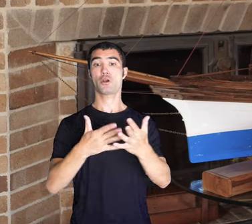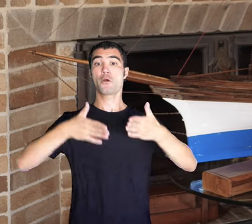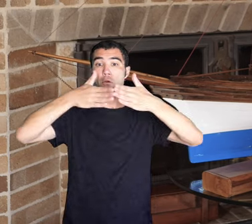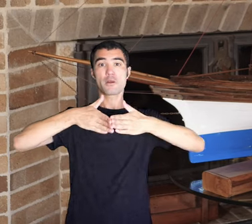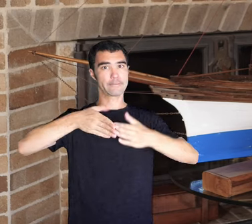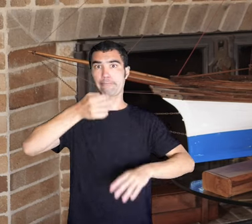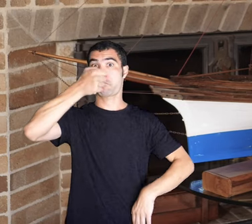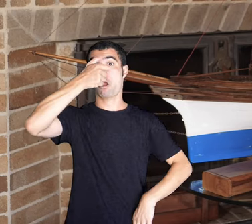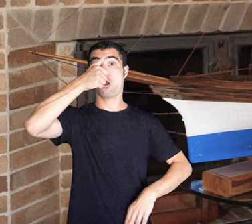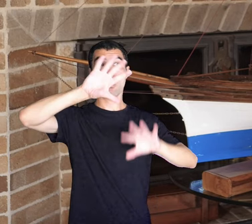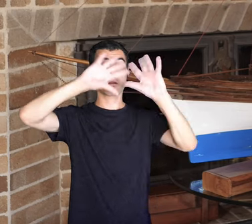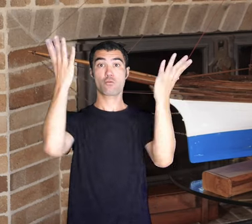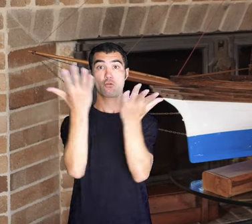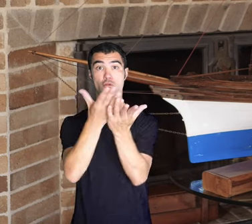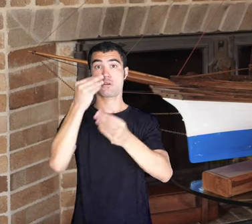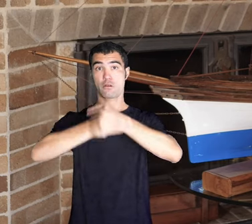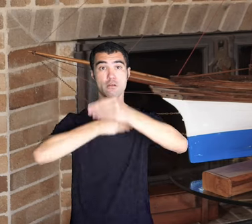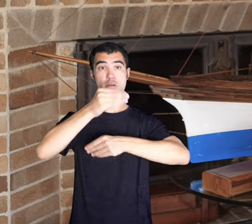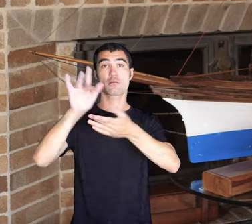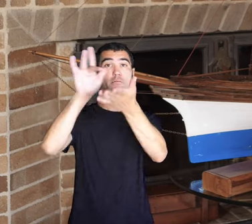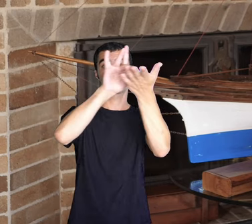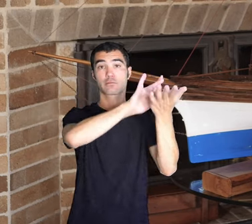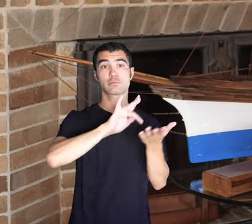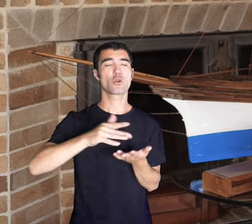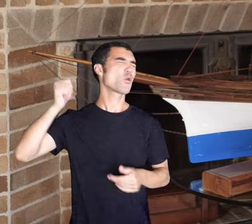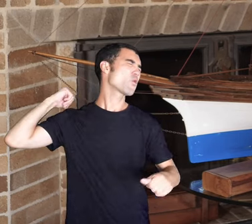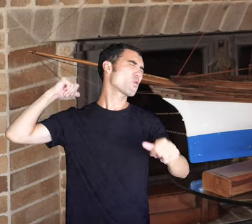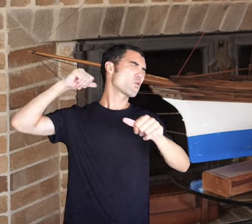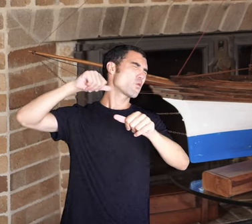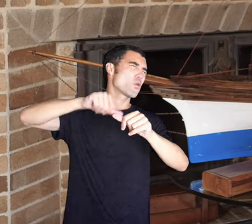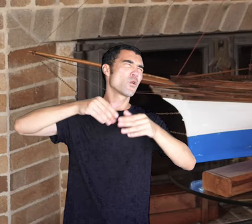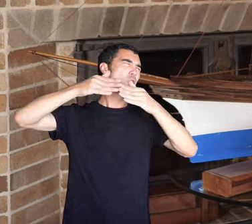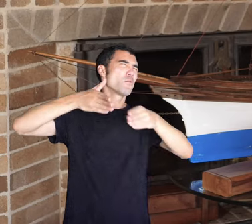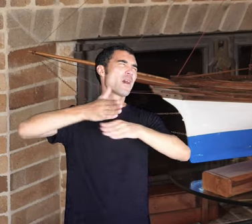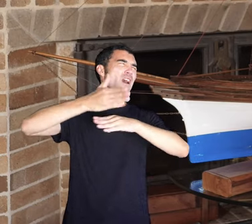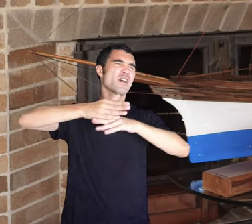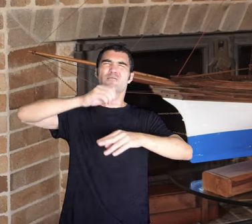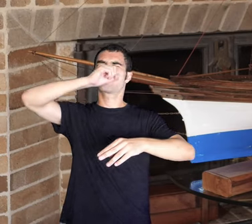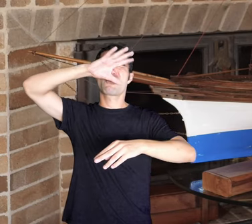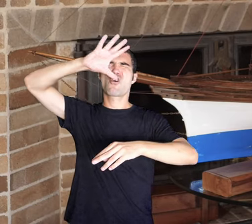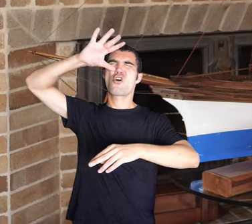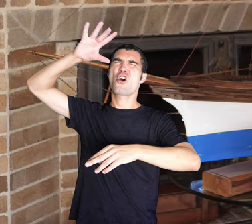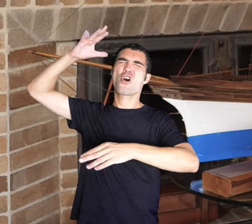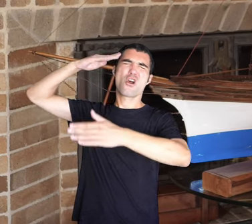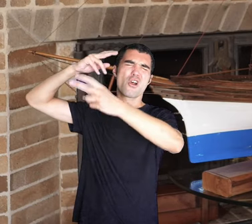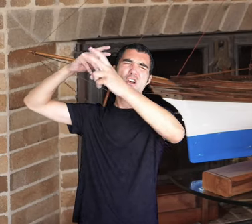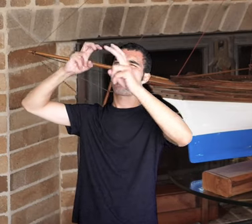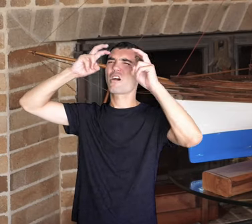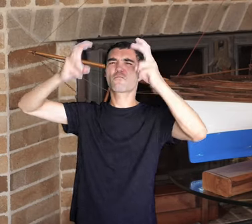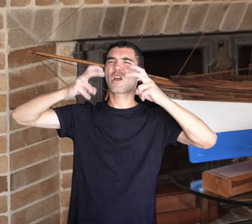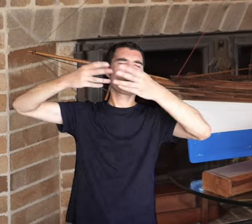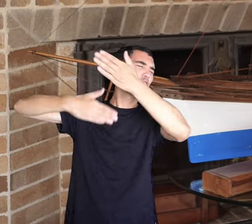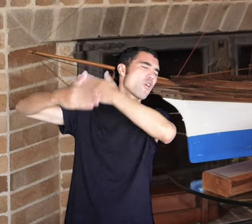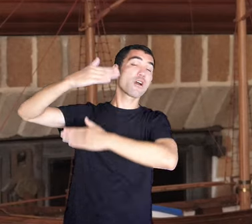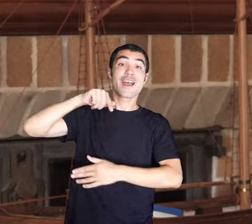molt pocs en el món. S'havia empleat sempre, des de temps immemorials, la madera. Ara